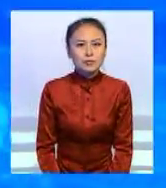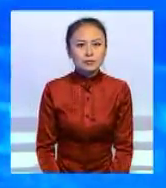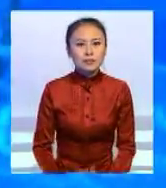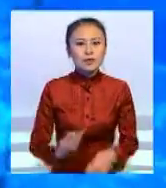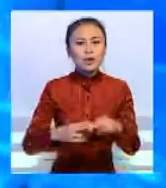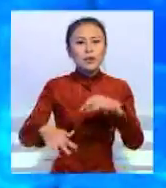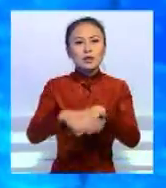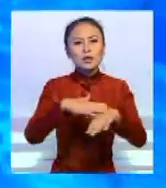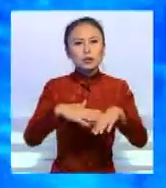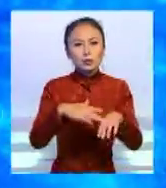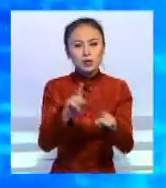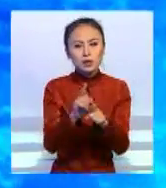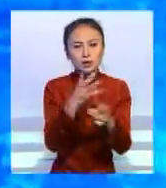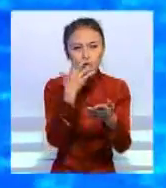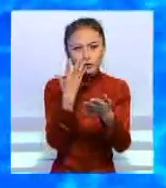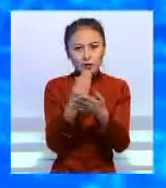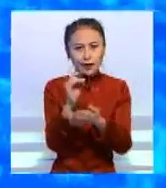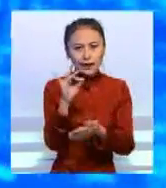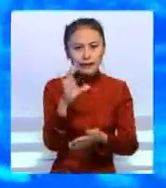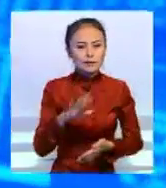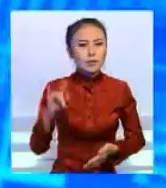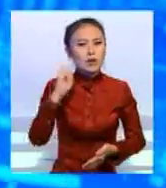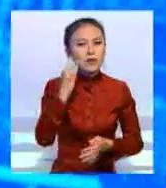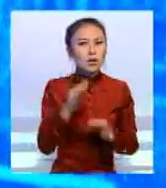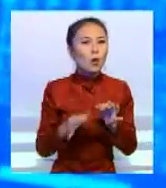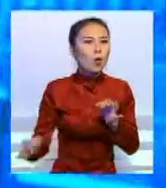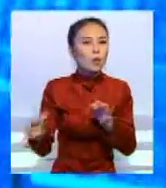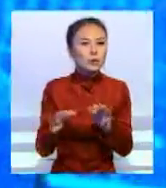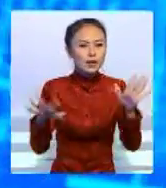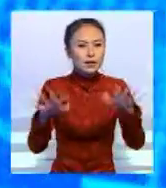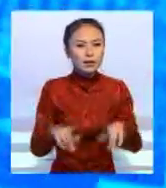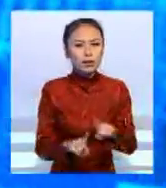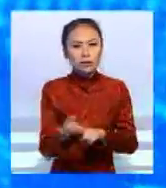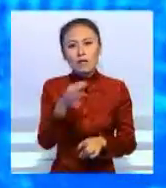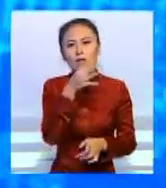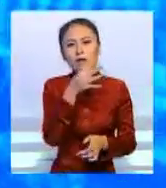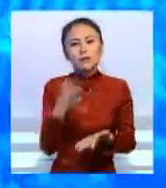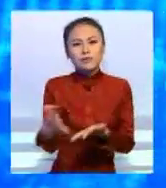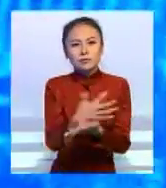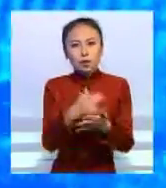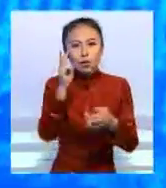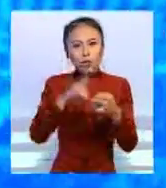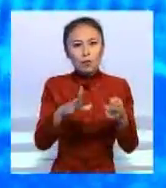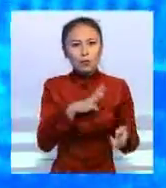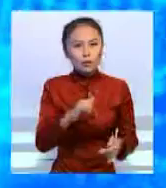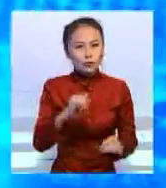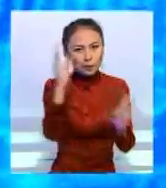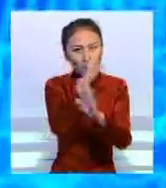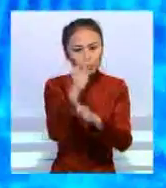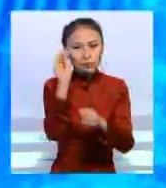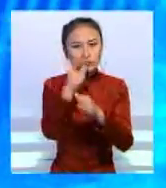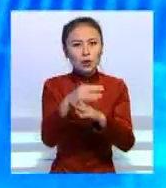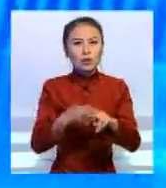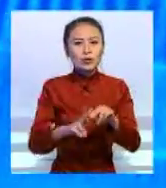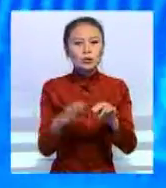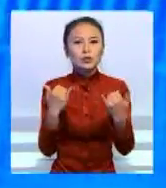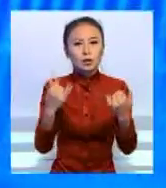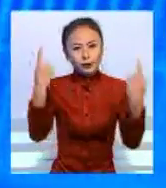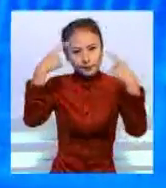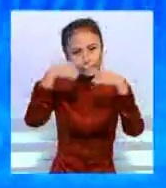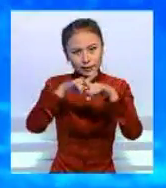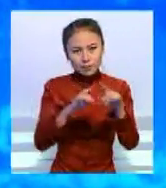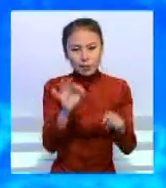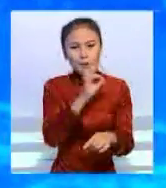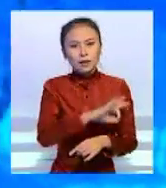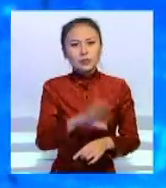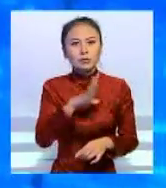Ертіс өңіріндегі диқандар үшін биыл күзгі дала жұмыстары жылдағыдан ерте аяқталуы мүмкін. Бұған ауа райы ғана емес, қолданыстағы заманауи техниканың